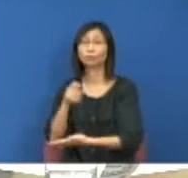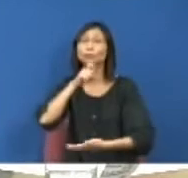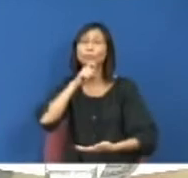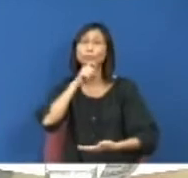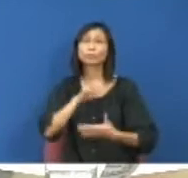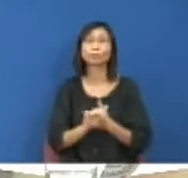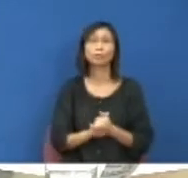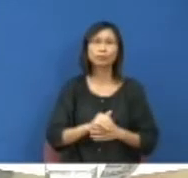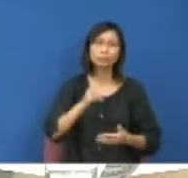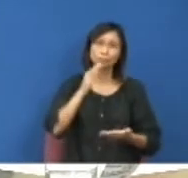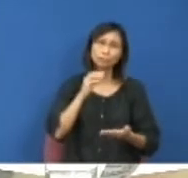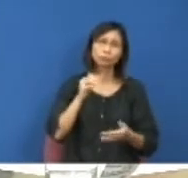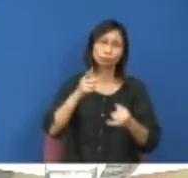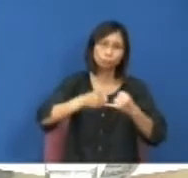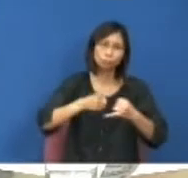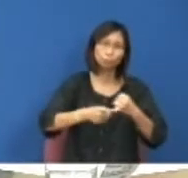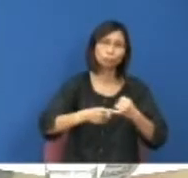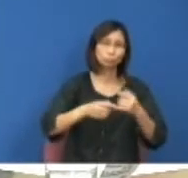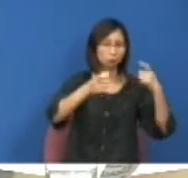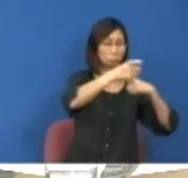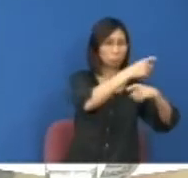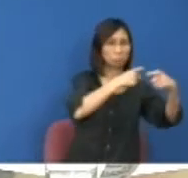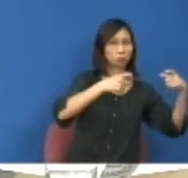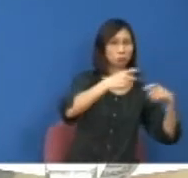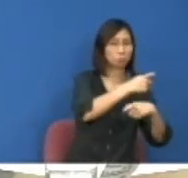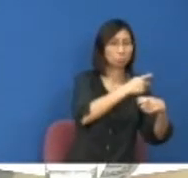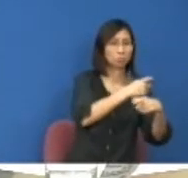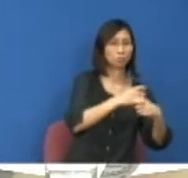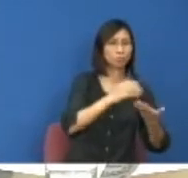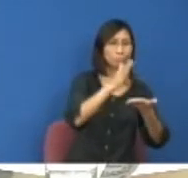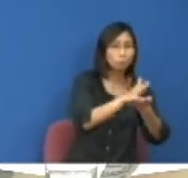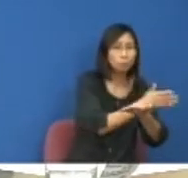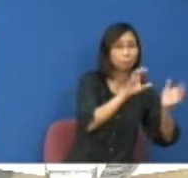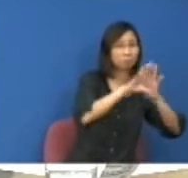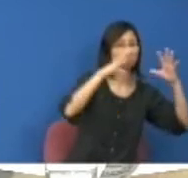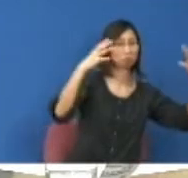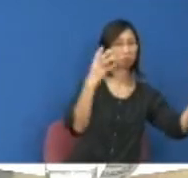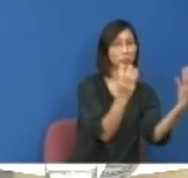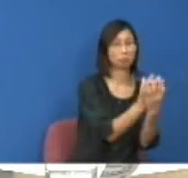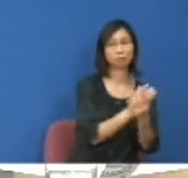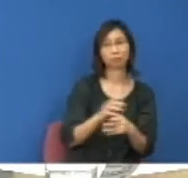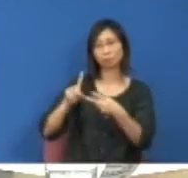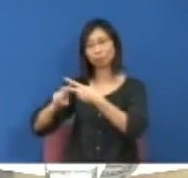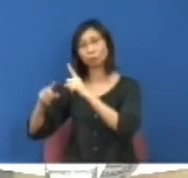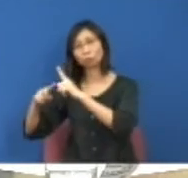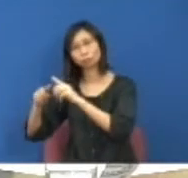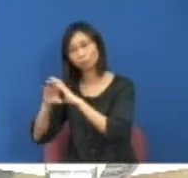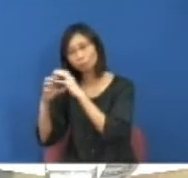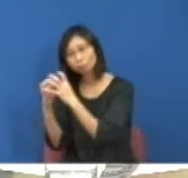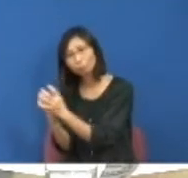遠都係資產家分多啲。工人階級分少啲嘅，所以其實呢個就係所謂階級同埋階級關係嘅問